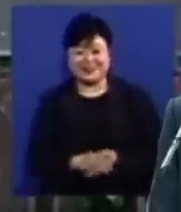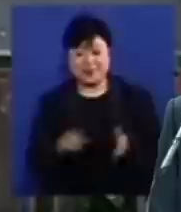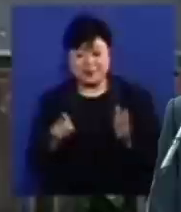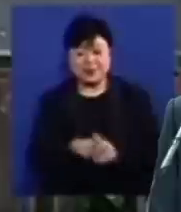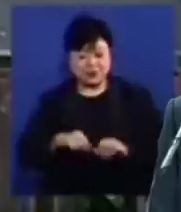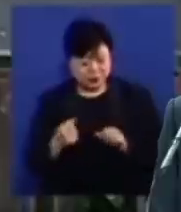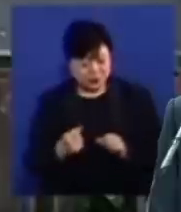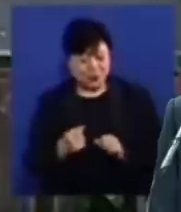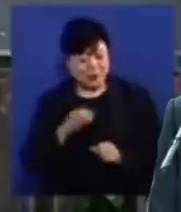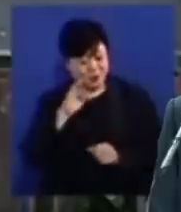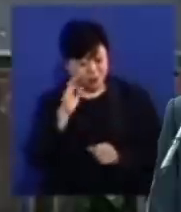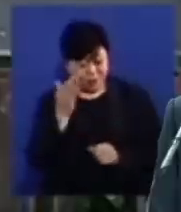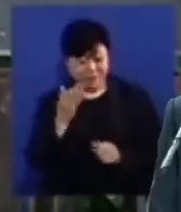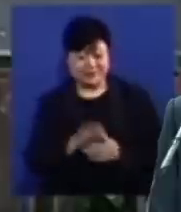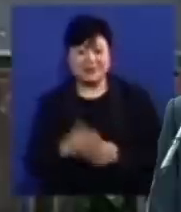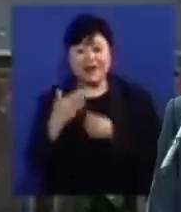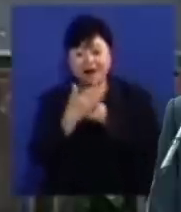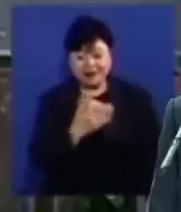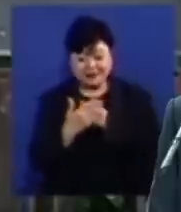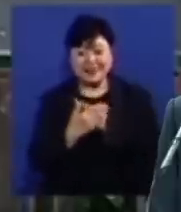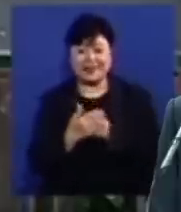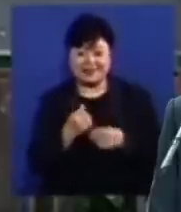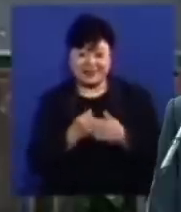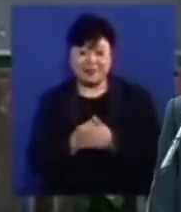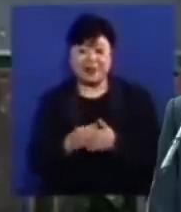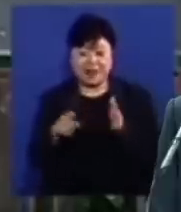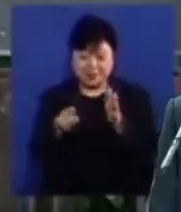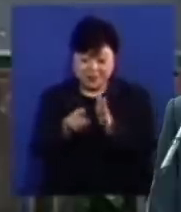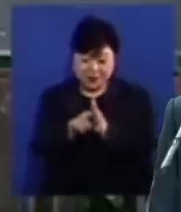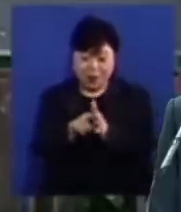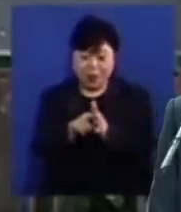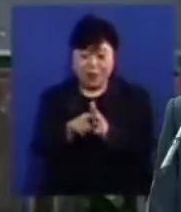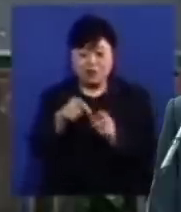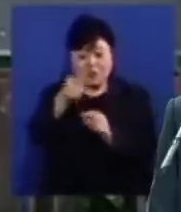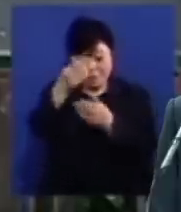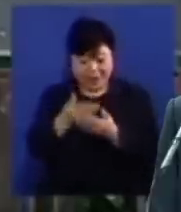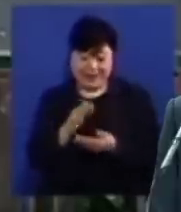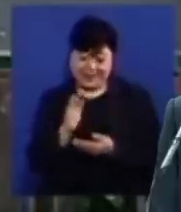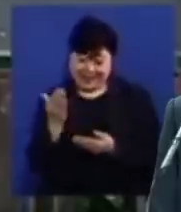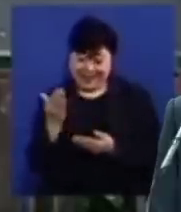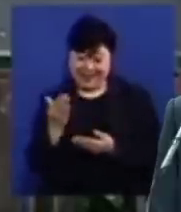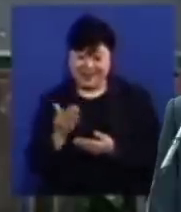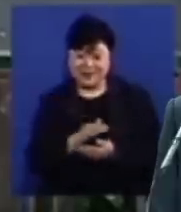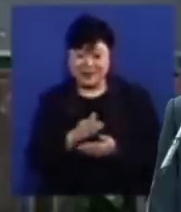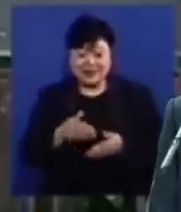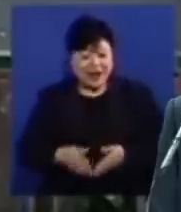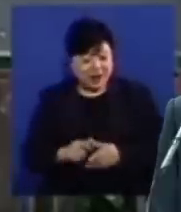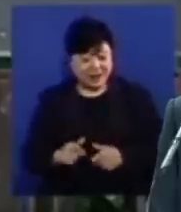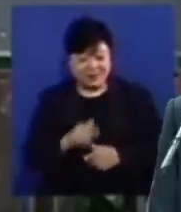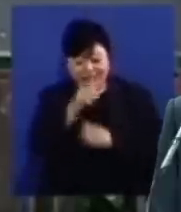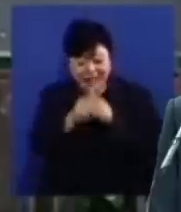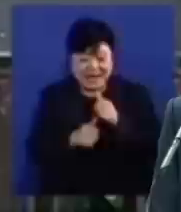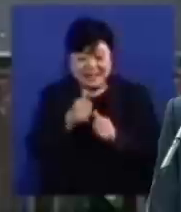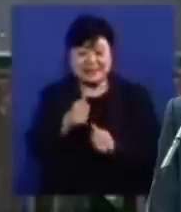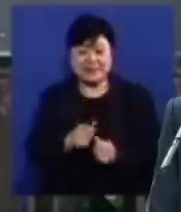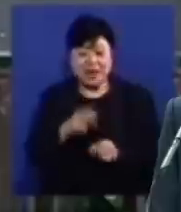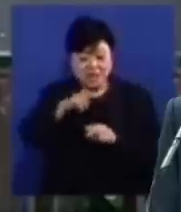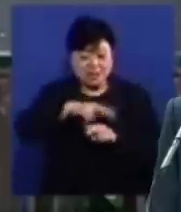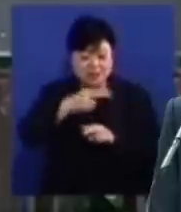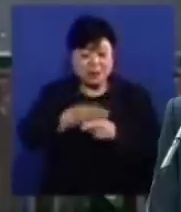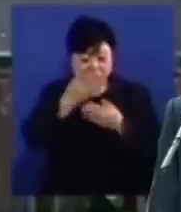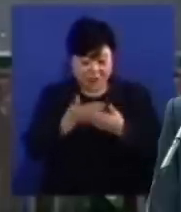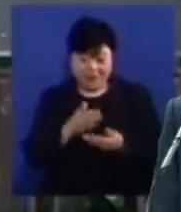믿고 순종만 하면 그 은혜를 인하여 믿음으로 말미암아 구원을 얻나니, 이것이 우리에게서 난 것이 아니요 하나님의